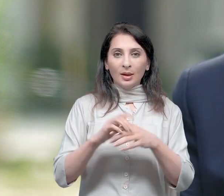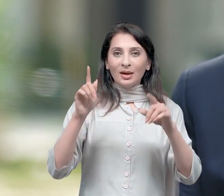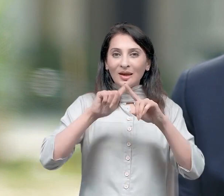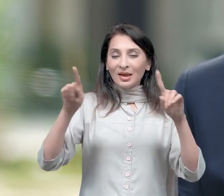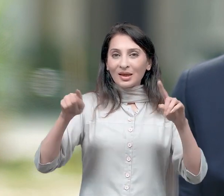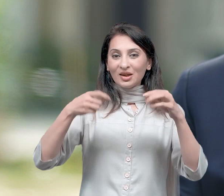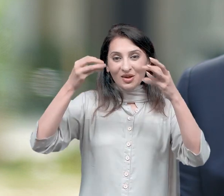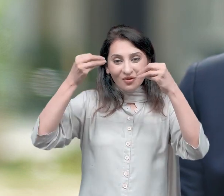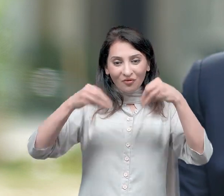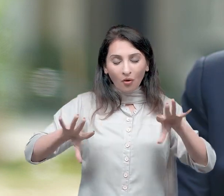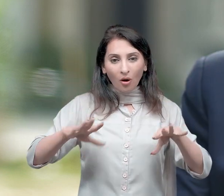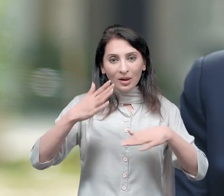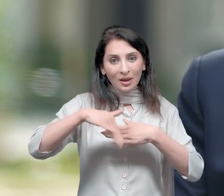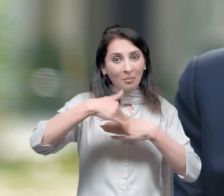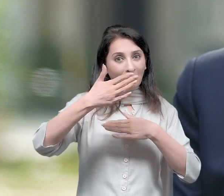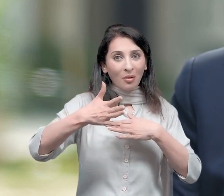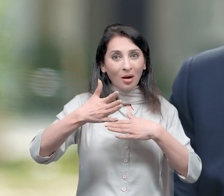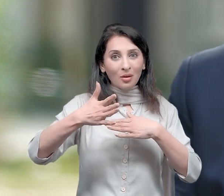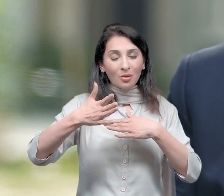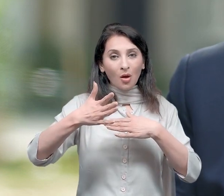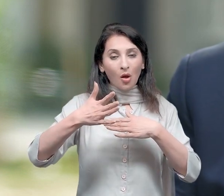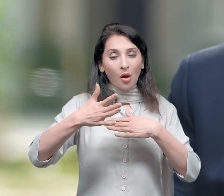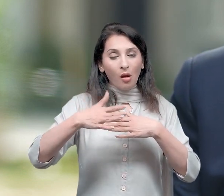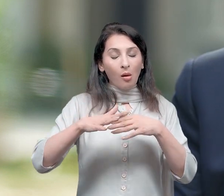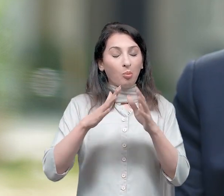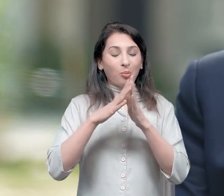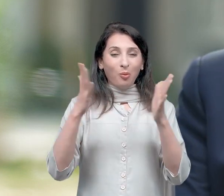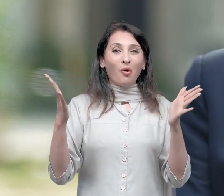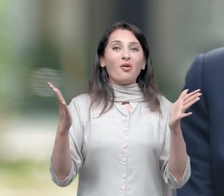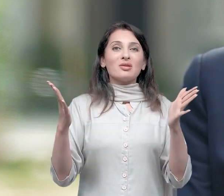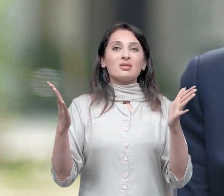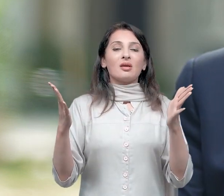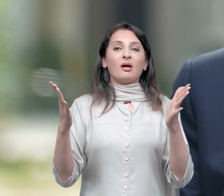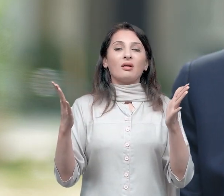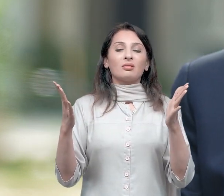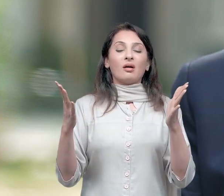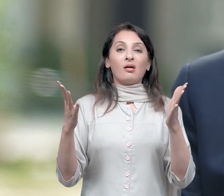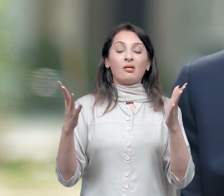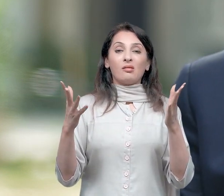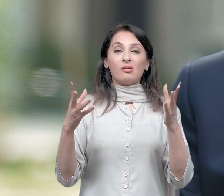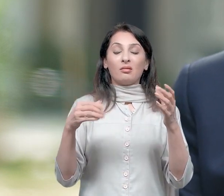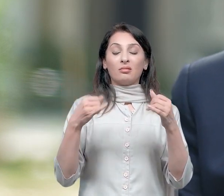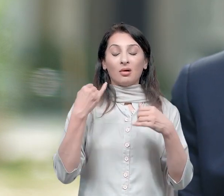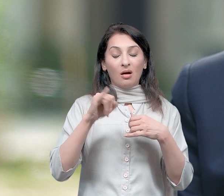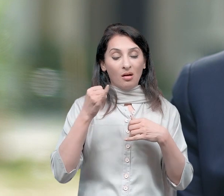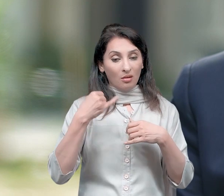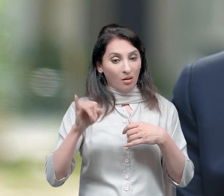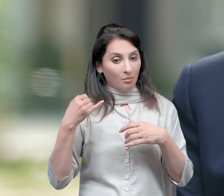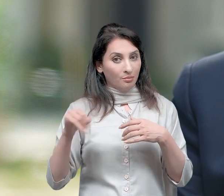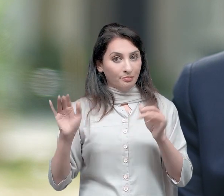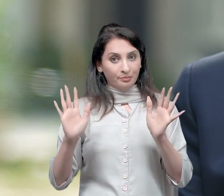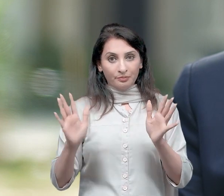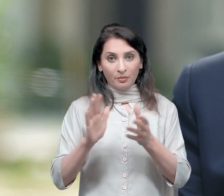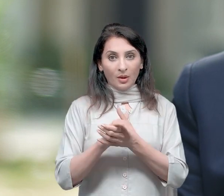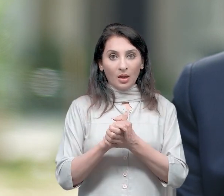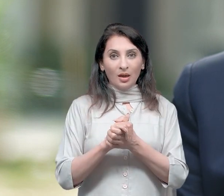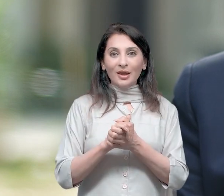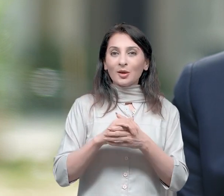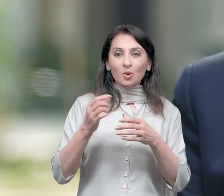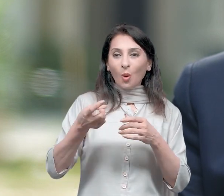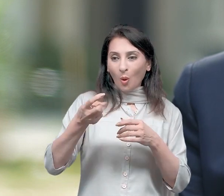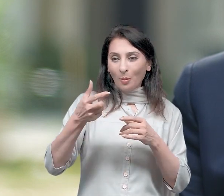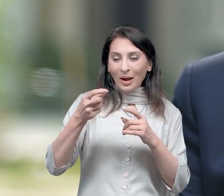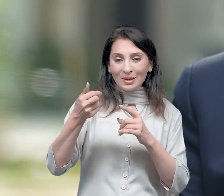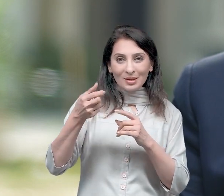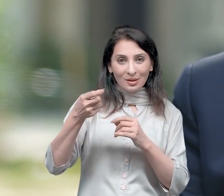کے نتائج بہت ہی نقصان دہ ہوتے ہیں۔ ایک تو یہ ہے کہ آپ کی کرنسی جو ہوتی ہے وہ ٹوٹلی اٹ